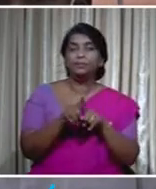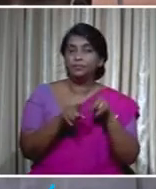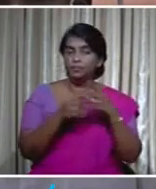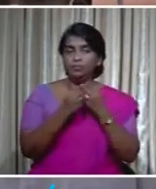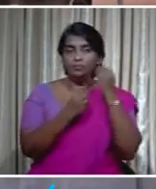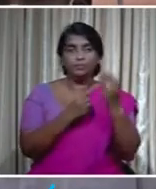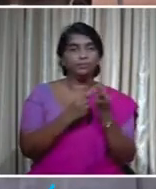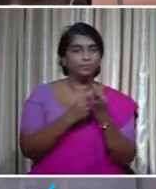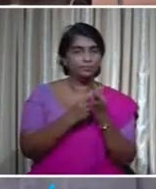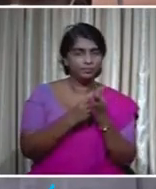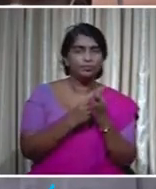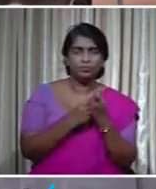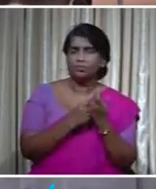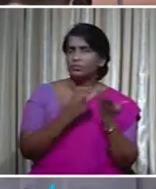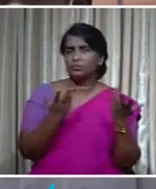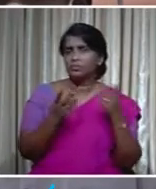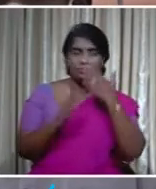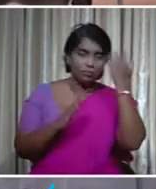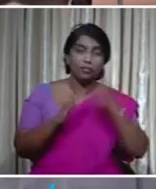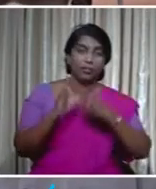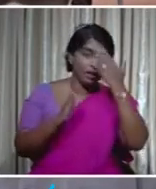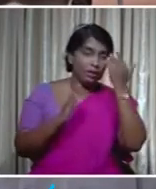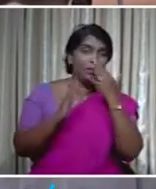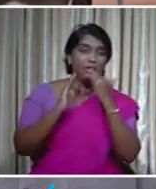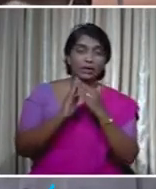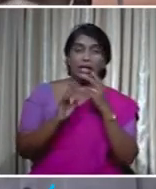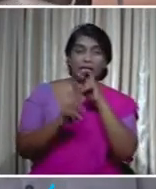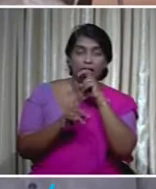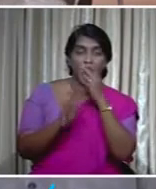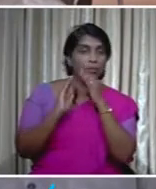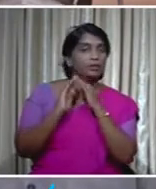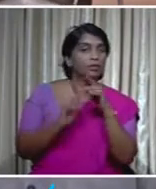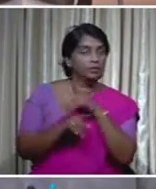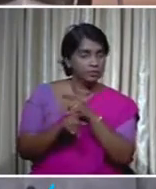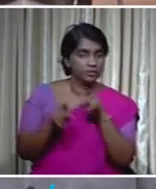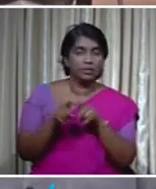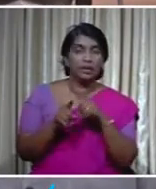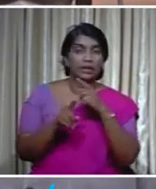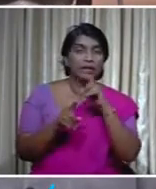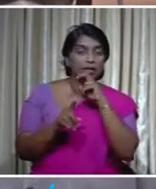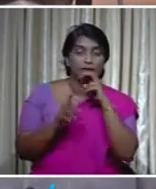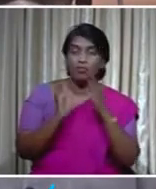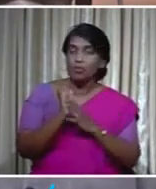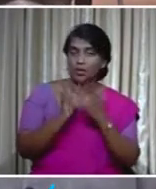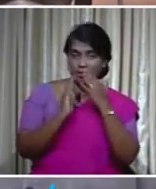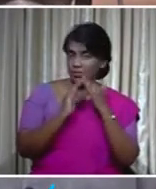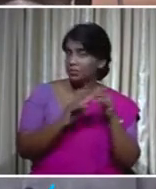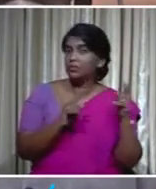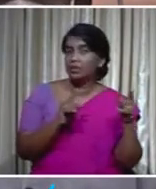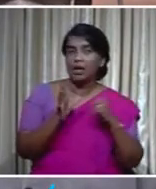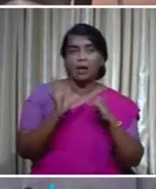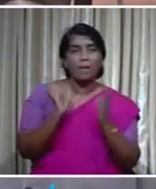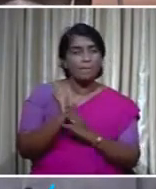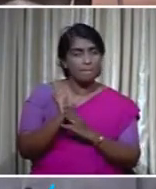எவ்வளவு? ஒரு யாழ்ப்பாண இந்து கல்லூரிக்கு, கிளிநொச்சி மத்திய மகாவித்தியாலயத்திற்கு, கிளிநொச்சி முழங்காவில் மகாவித்தியாலயத்துக்கு, அம்பாறையில் உள்ள